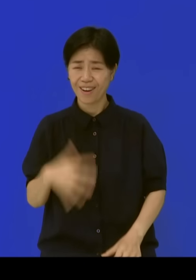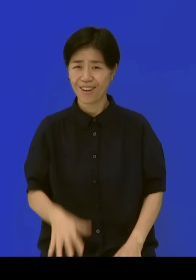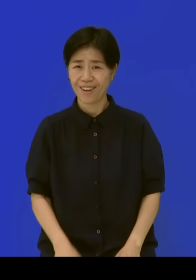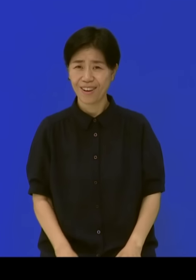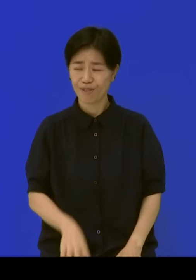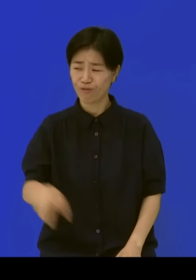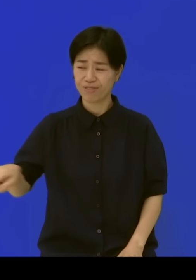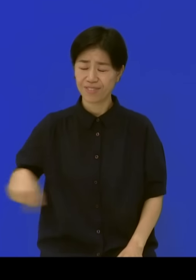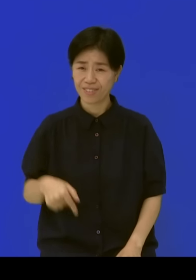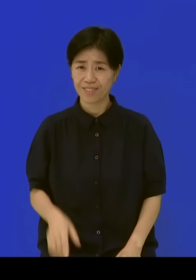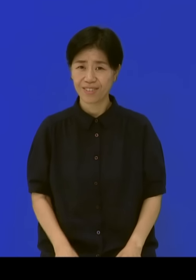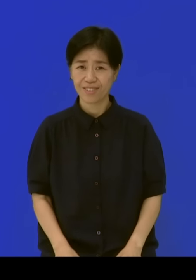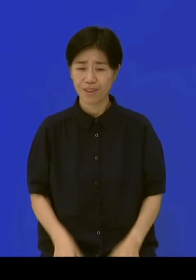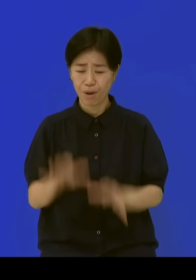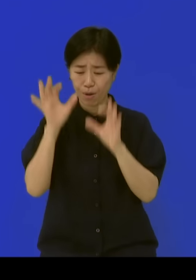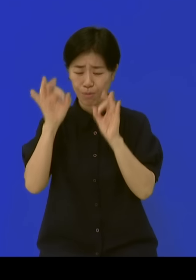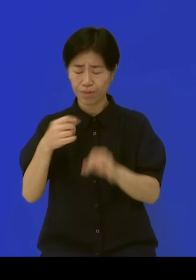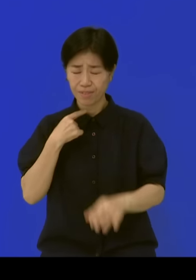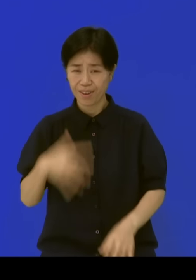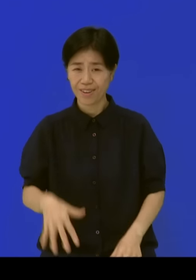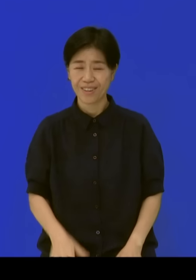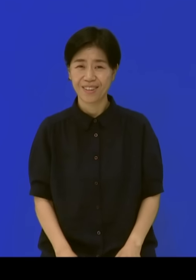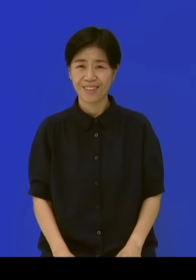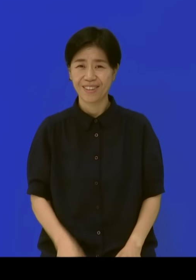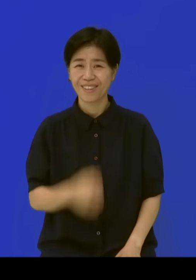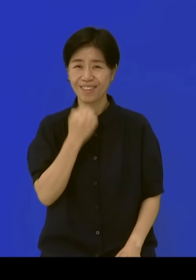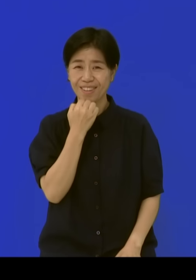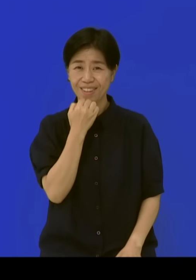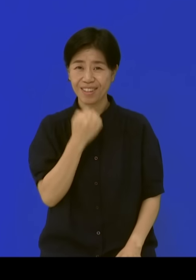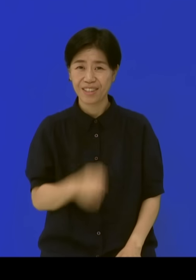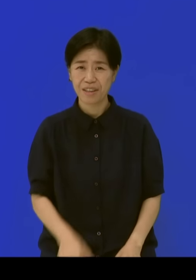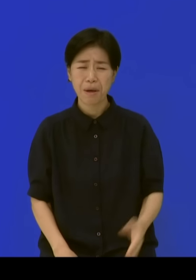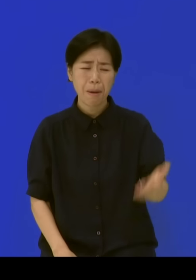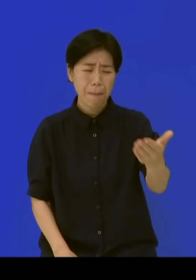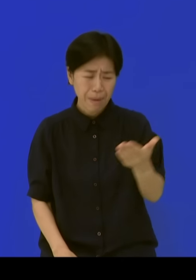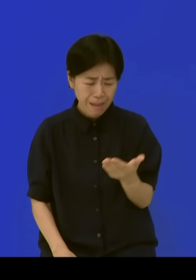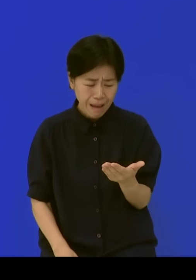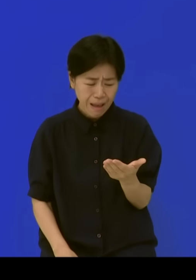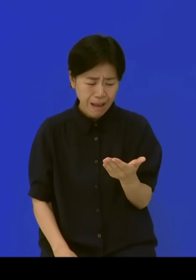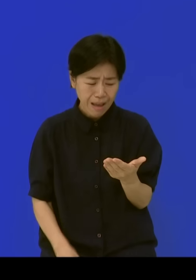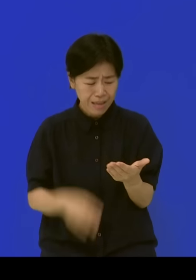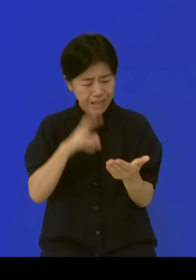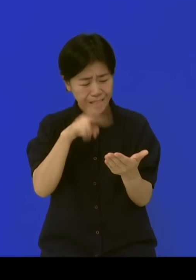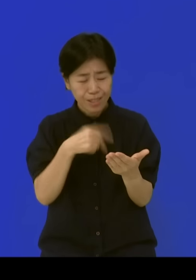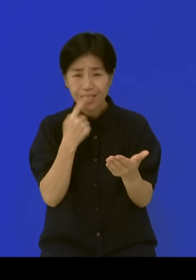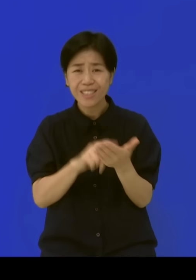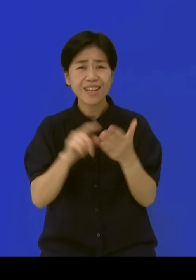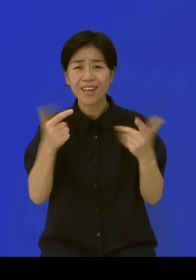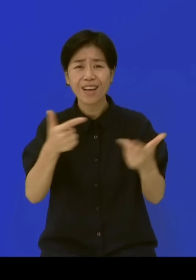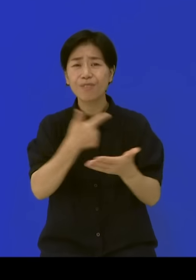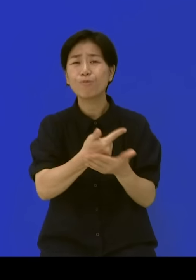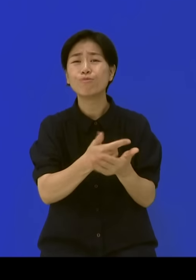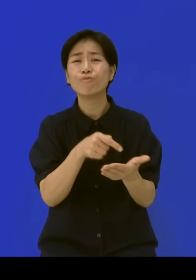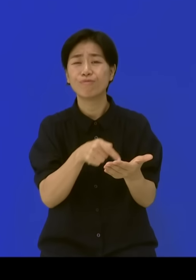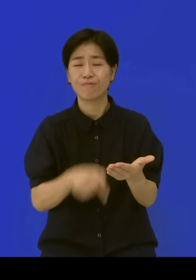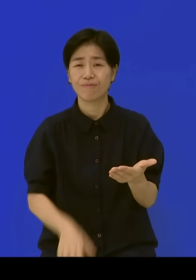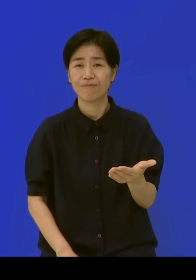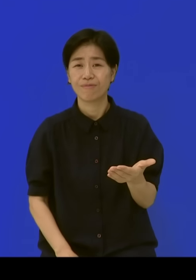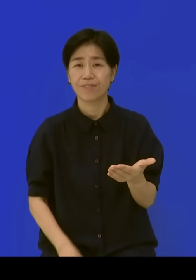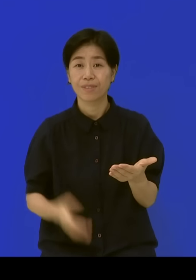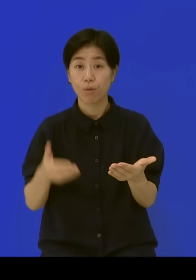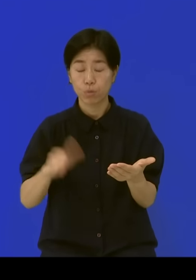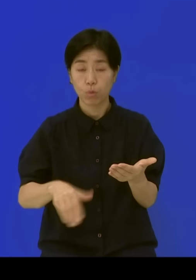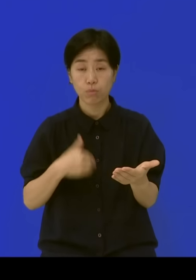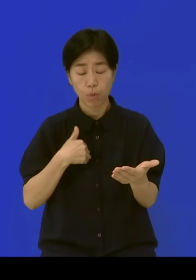네. 받아본 적이 본 적이 없어요. 없네. 예, 사실 받아도 안 읽는 게 네네네. 상식이라고 생각을 하는데 안 좋아했는데요. 제가